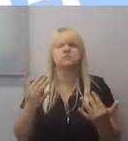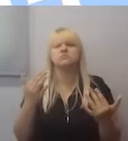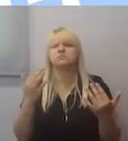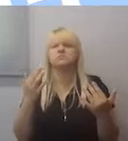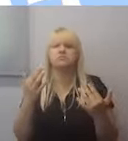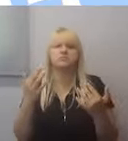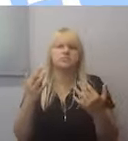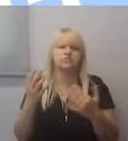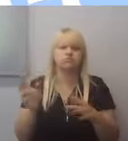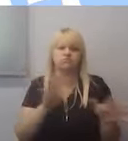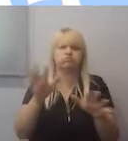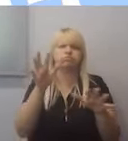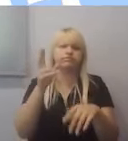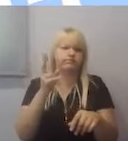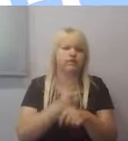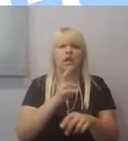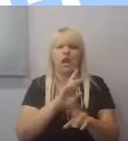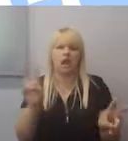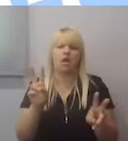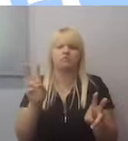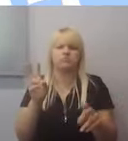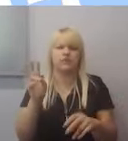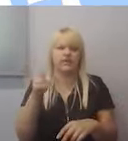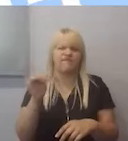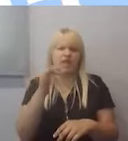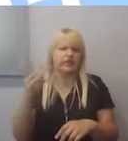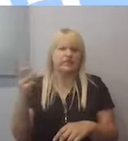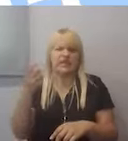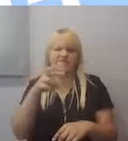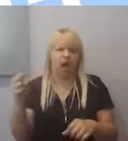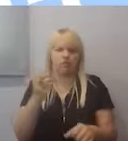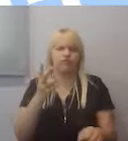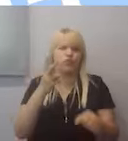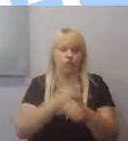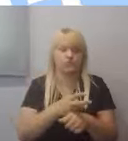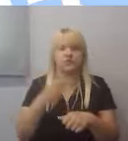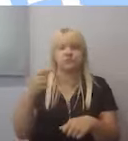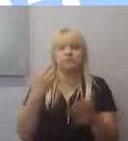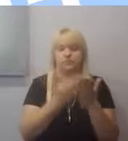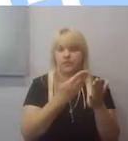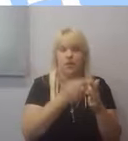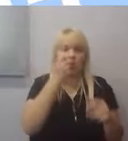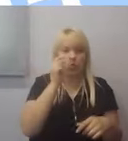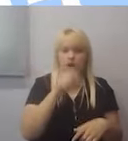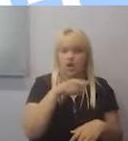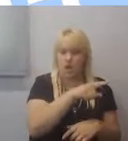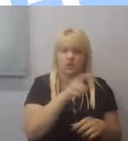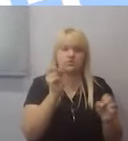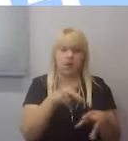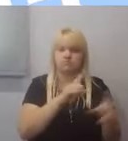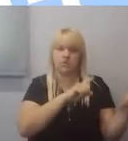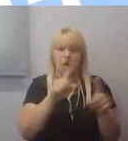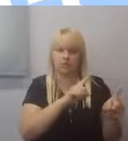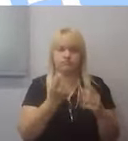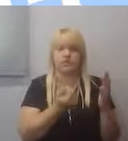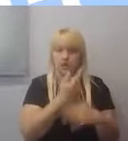defensīvās funkcijas es radu piemēru no nu ukrainas respektīvi ukraina izveidoja militārās administrācijas tieši ar tādu nolūku pirmais